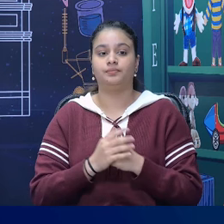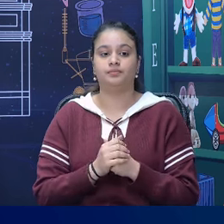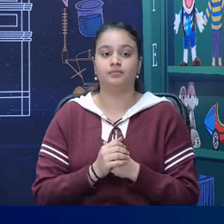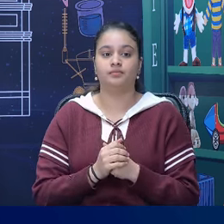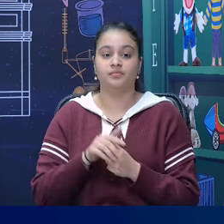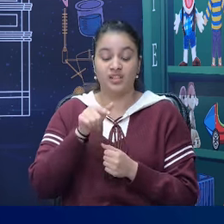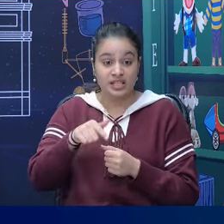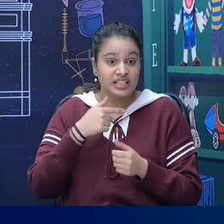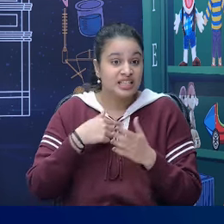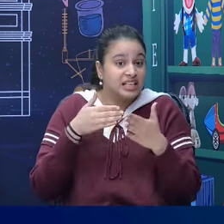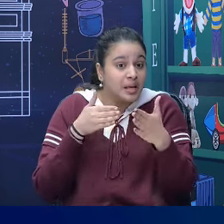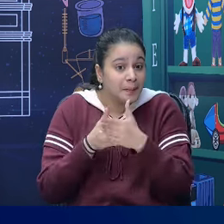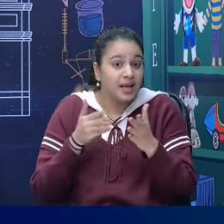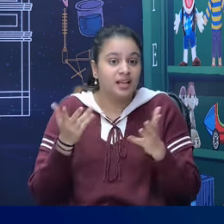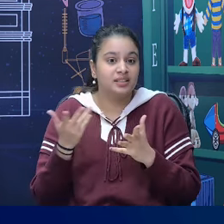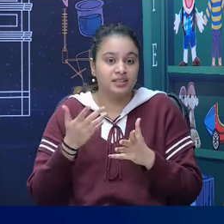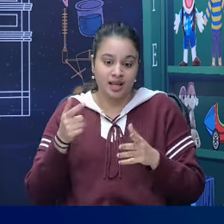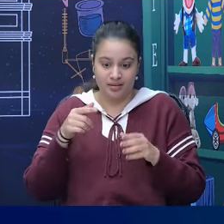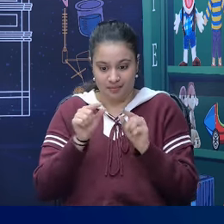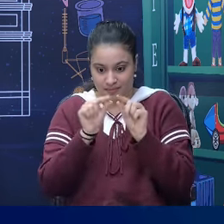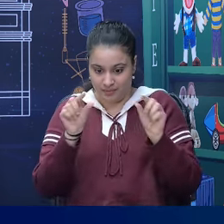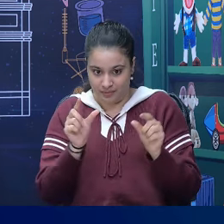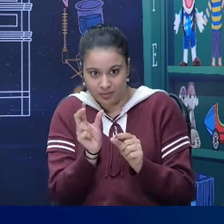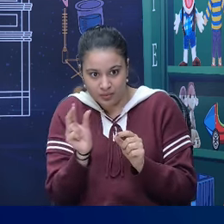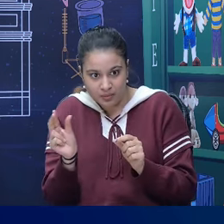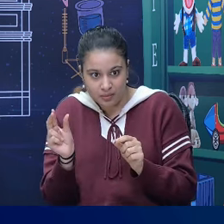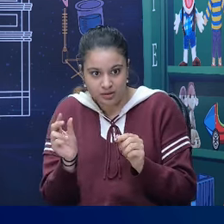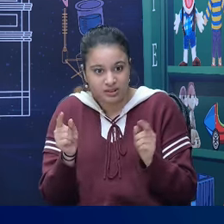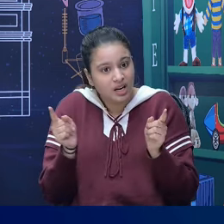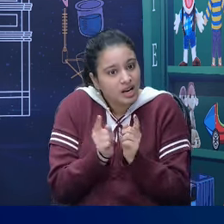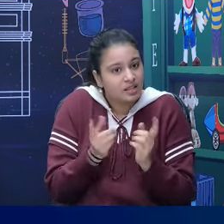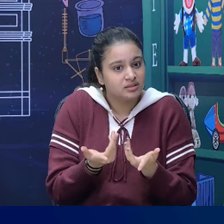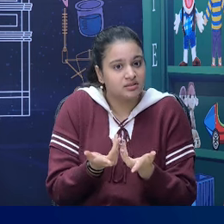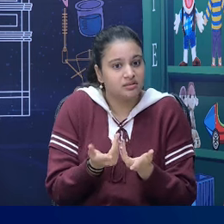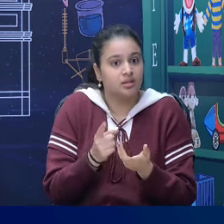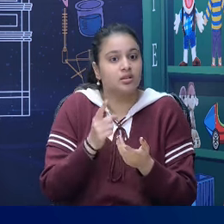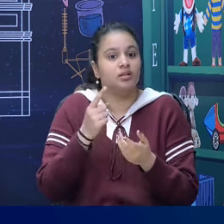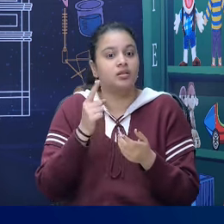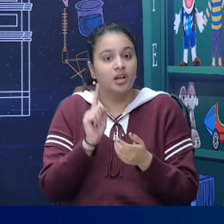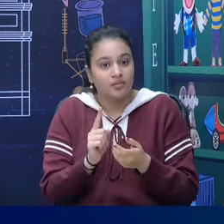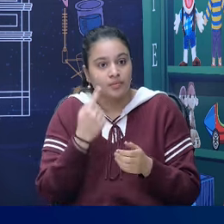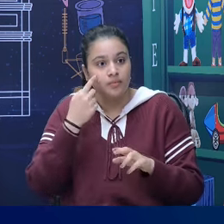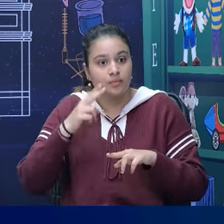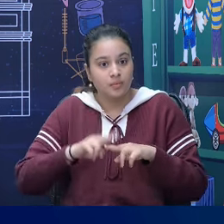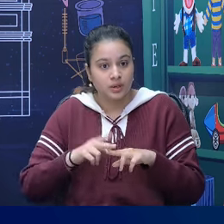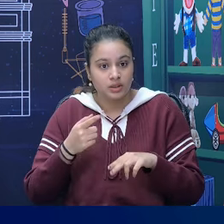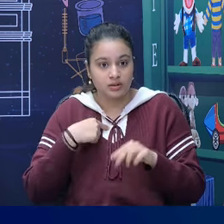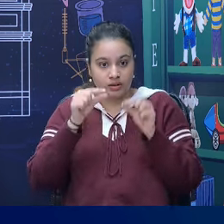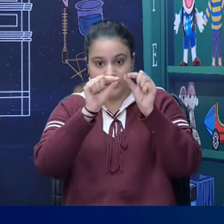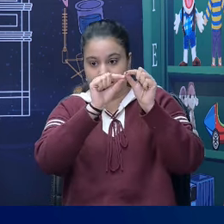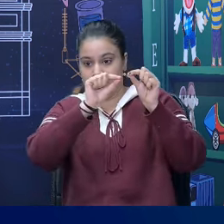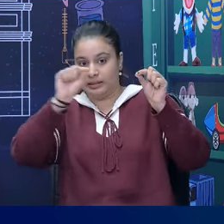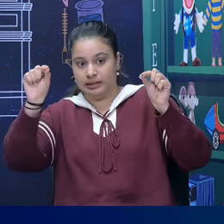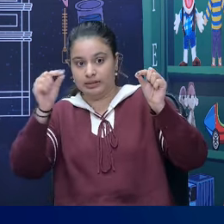चैलेंजिंग टास्क ये है कि ब्लॉक्स तो लिमिटेड है जी अगर हमें थ क्रॉस थ का यानी कि जिसकी भुजा की थ्री